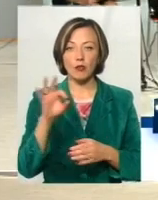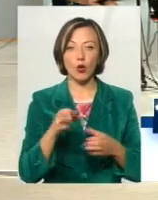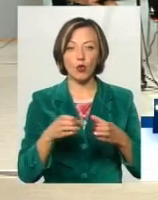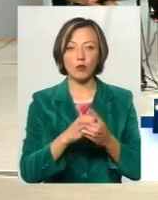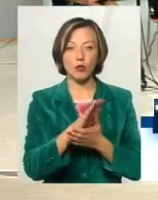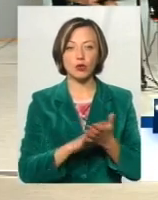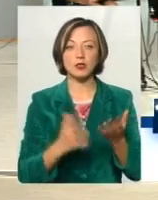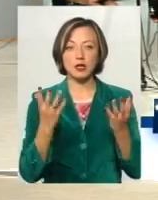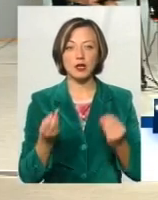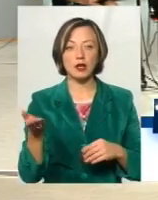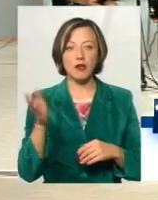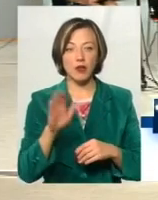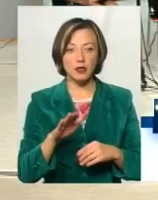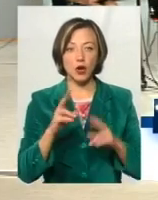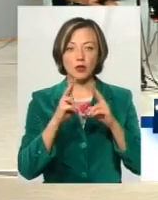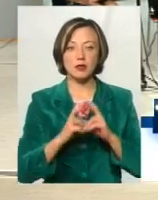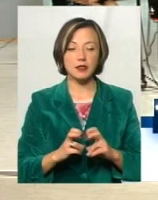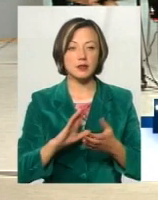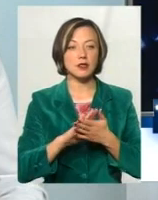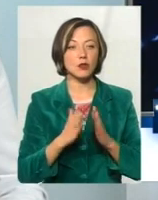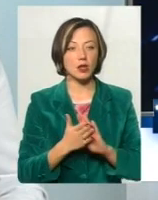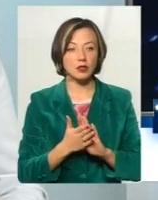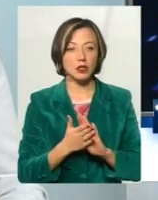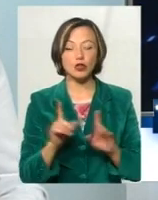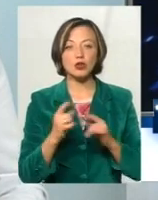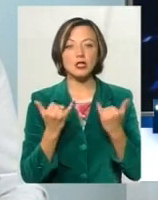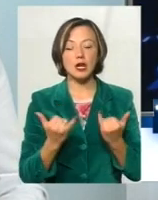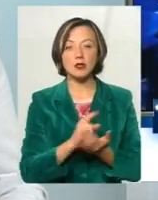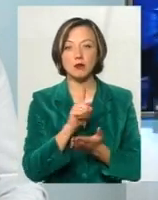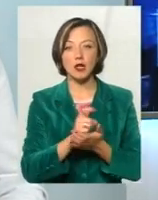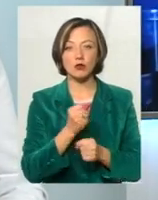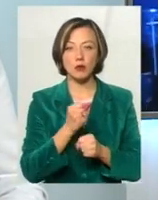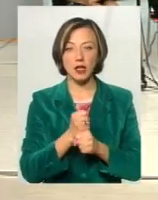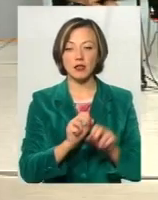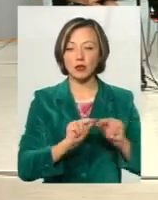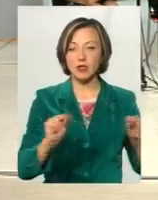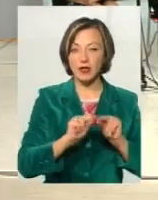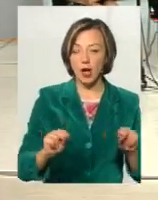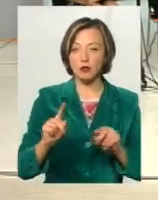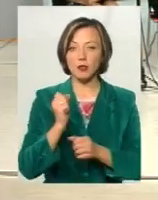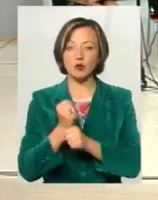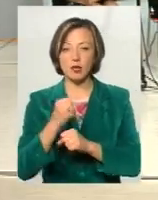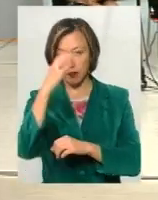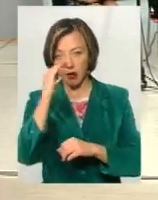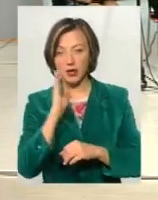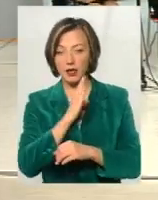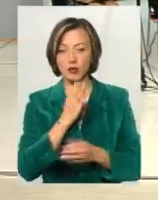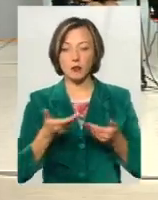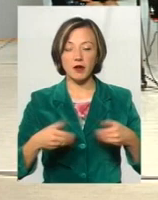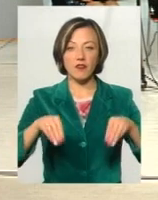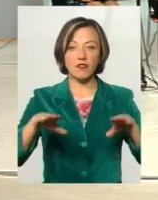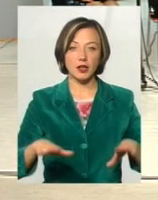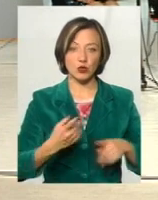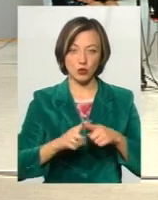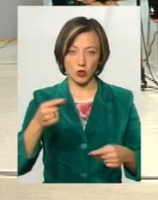дня. Давайте все ж таки розберемося в ситуації, що зараз мають зробити освітяни, що мають зробити батьки, щоб ми вирішили